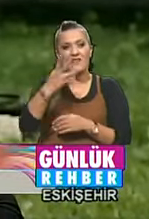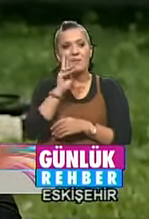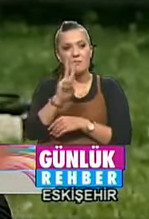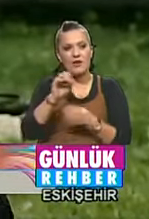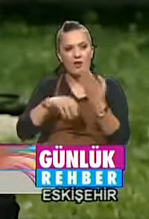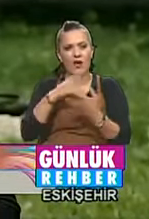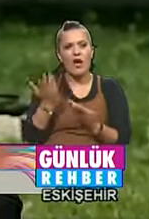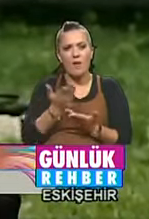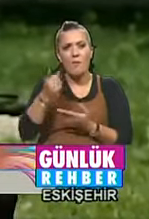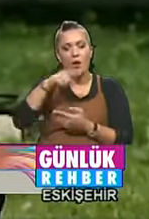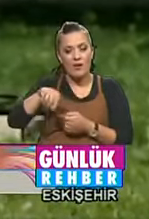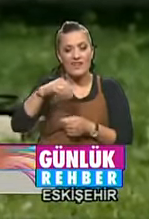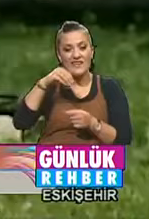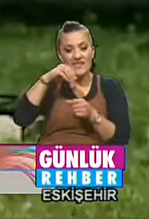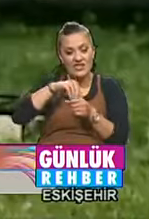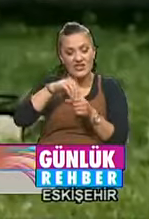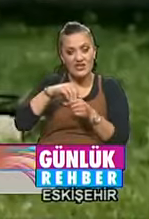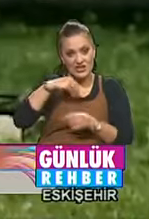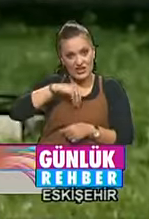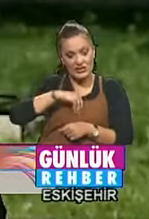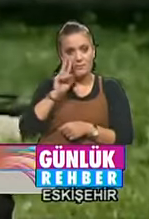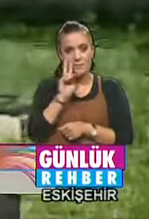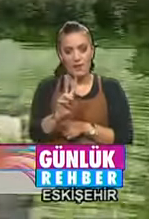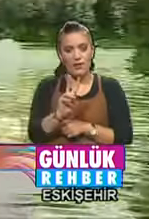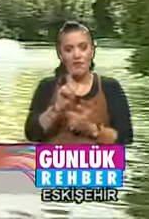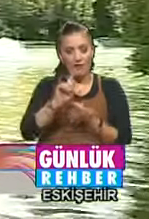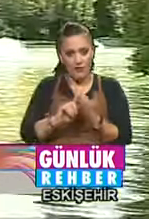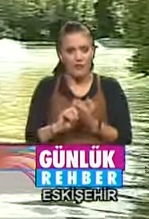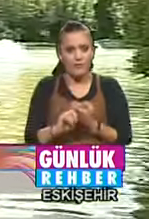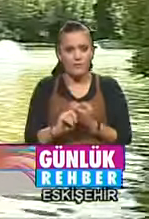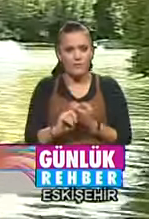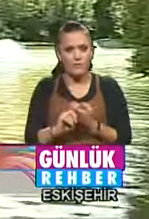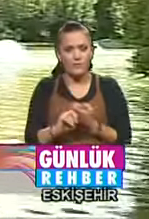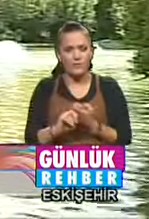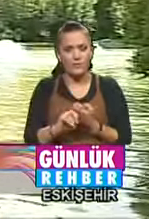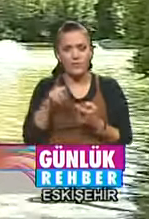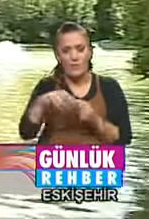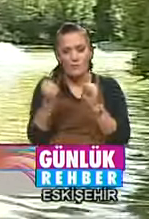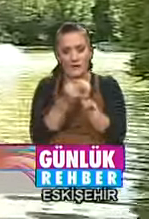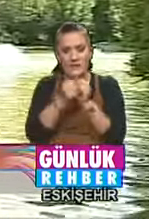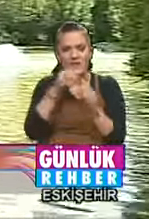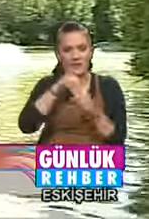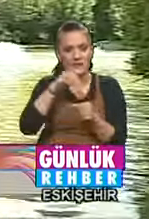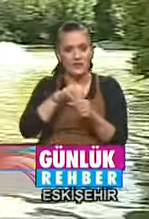olaya ama onlar içeriden bakıyorlardı ve bu birlik